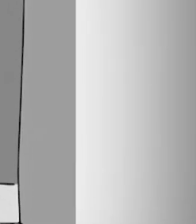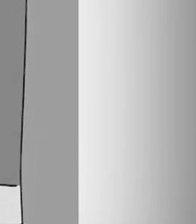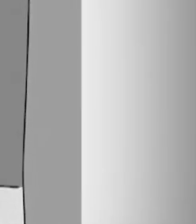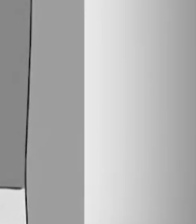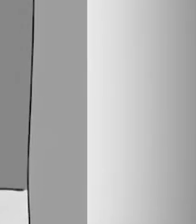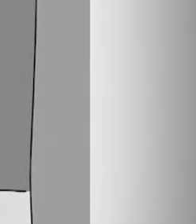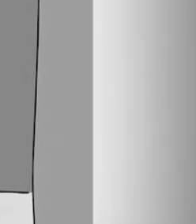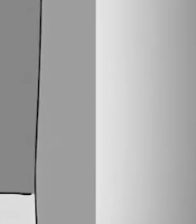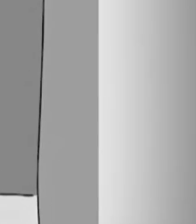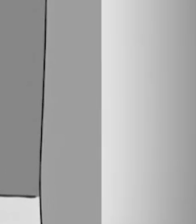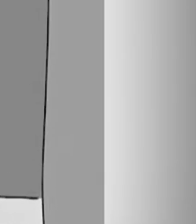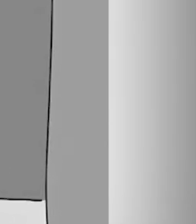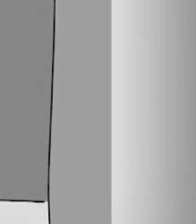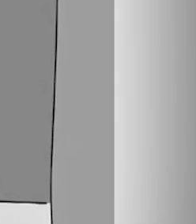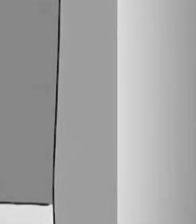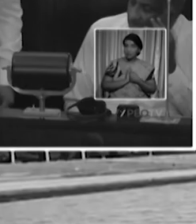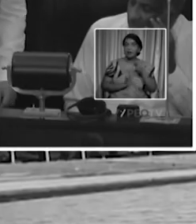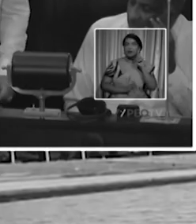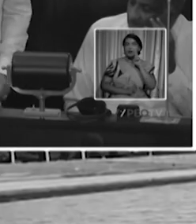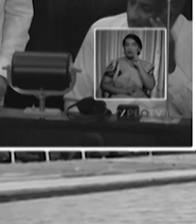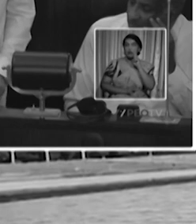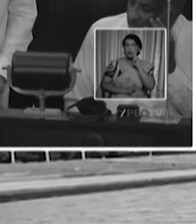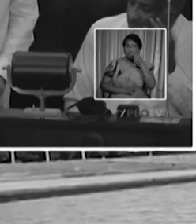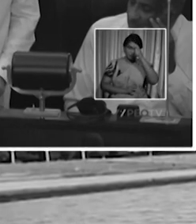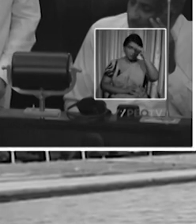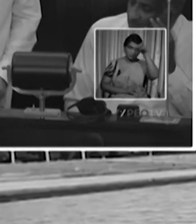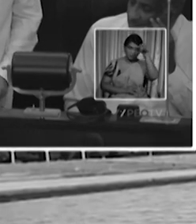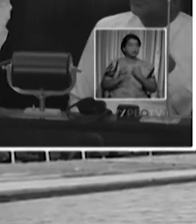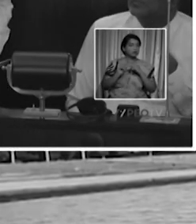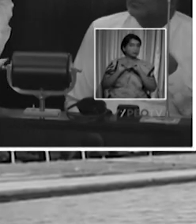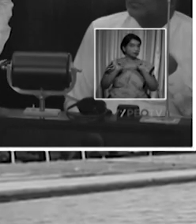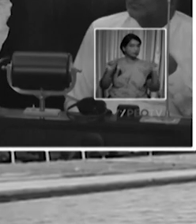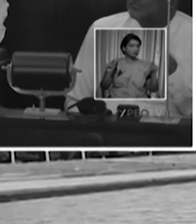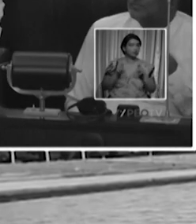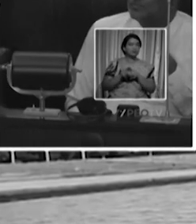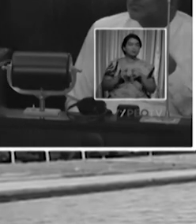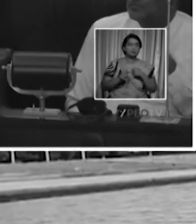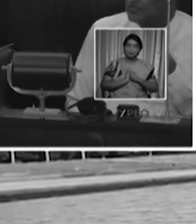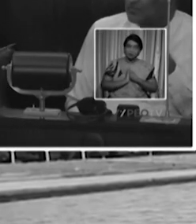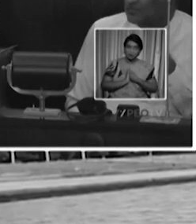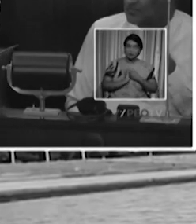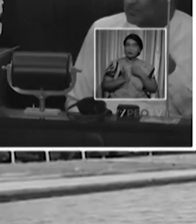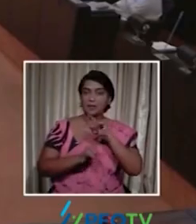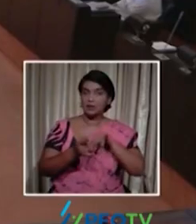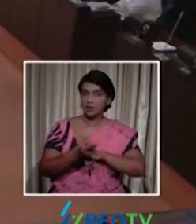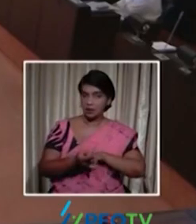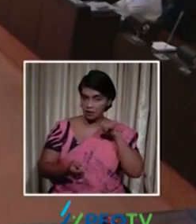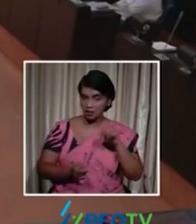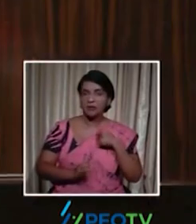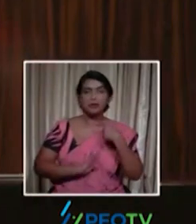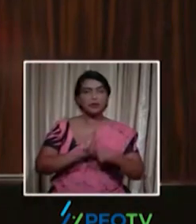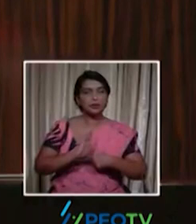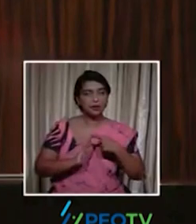ඊයේ කොහොමද දිනේෂ් ගුණවර්ධනම ඔය රනිල් වික්‍රමසිංහව ජනාධිපති අපේක්ෂකයා ලෙස යෝජනා කරන්නේ? ශ්‍රී